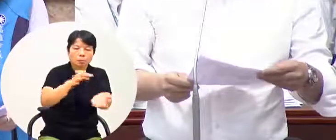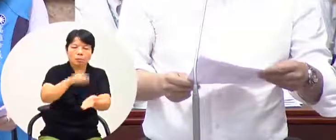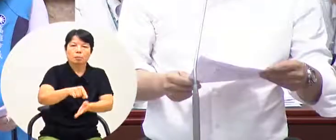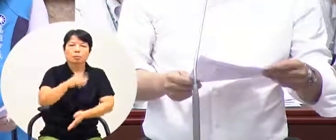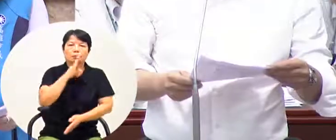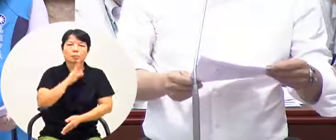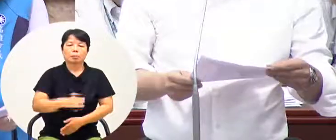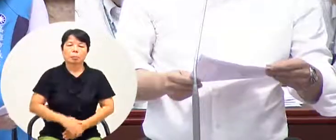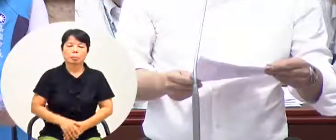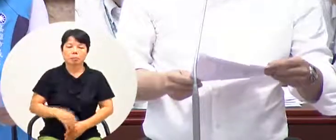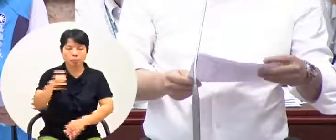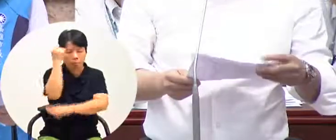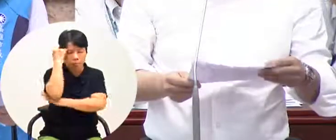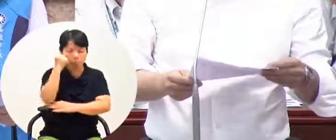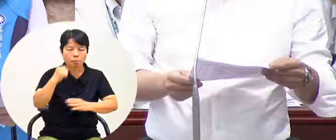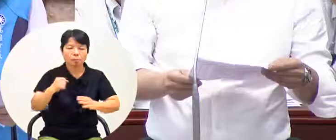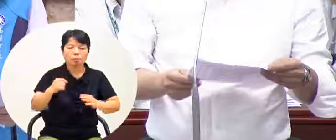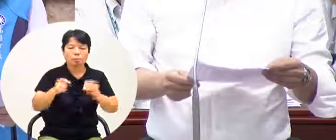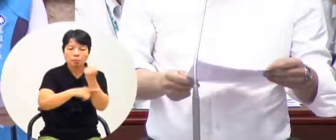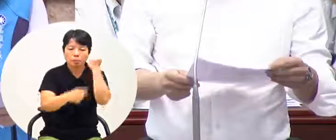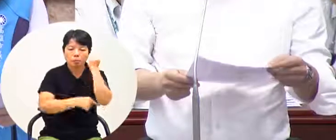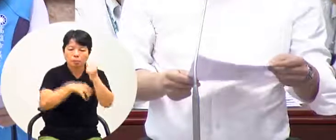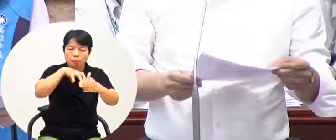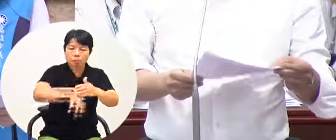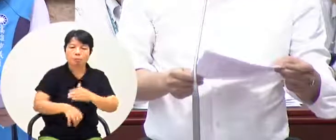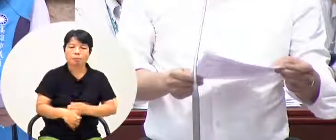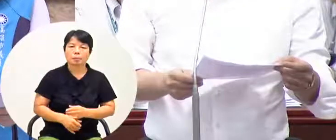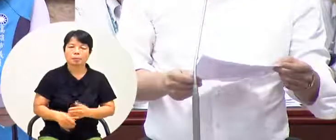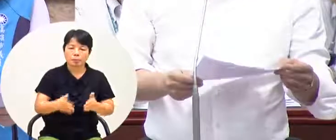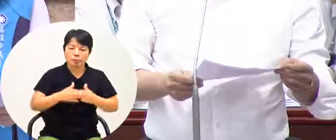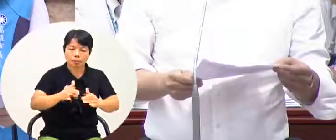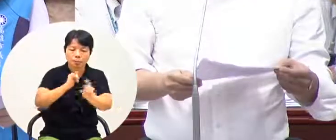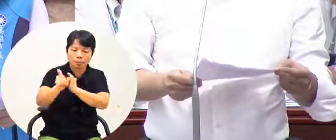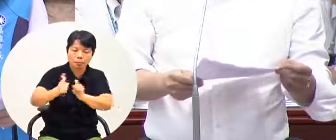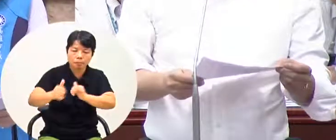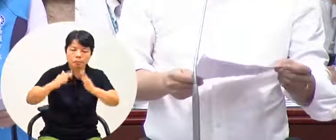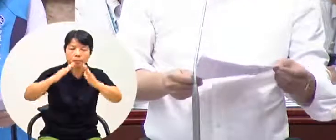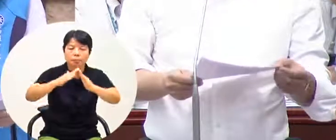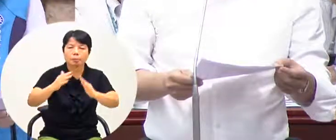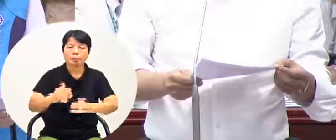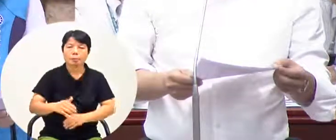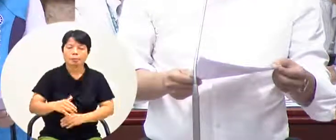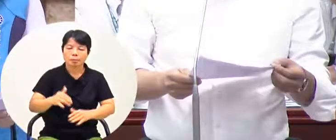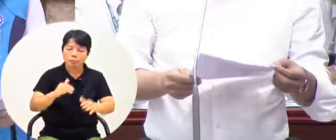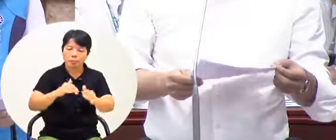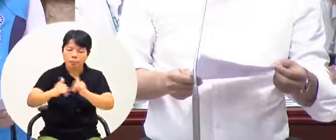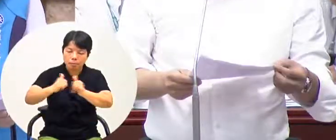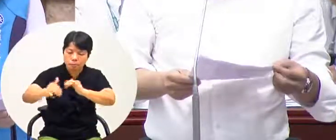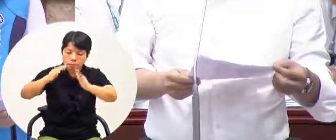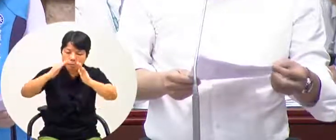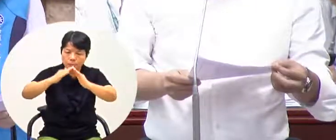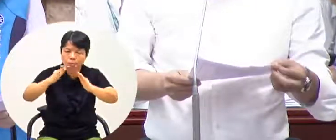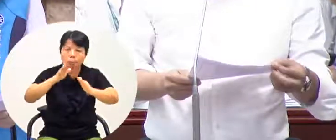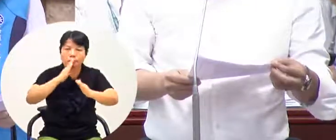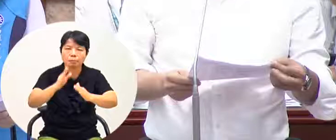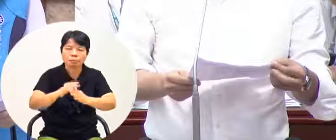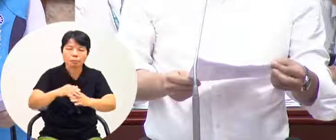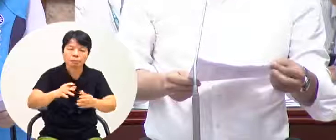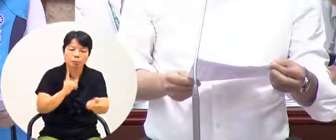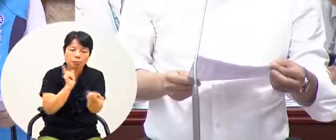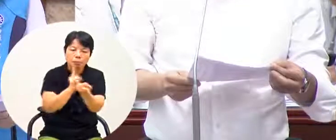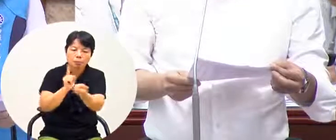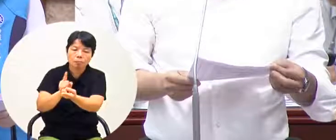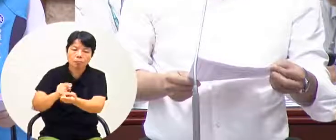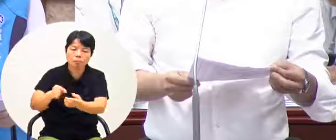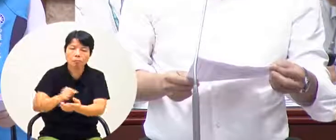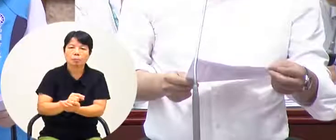义的所谓的社会宅啦。那只是社会宅它的对象包含比较广，它住宅法里面有一